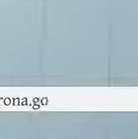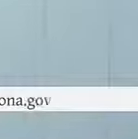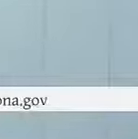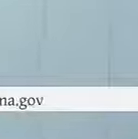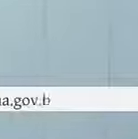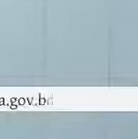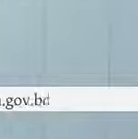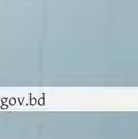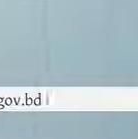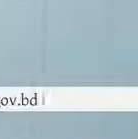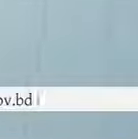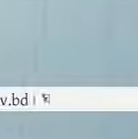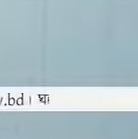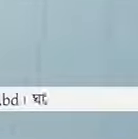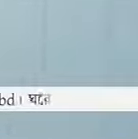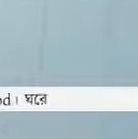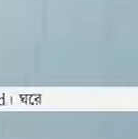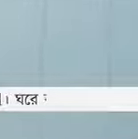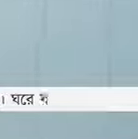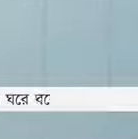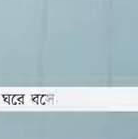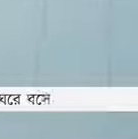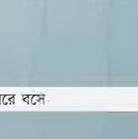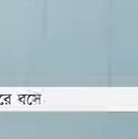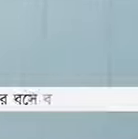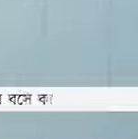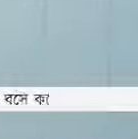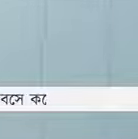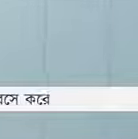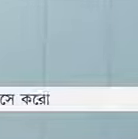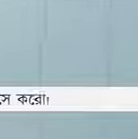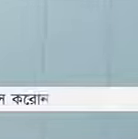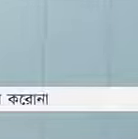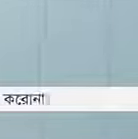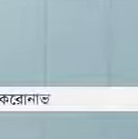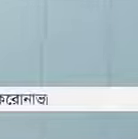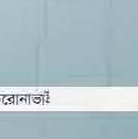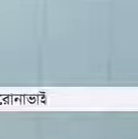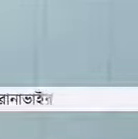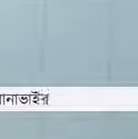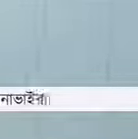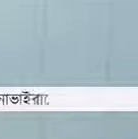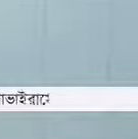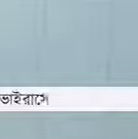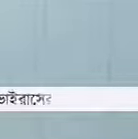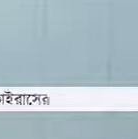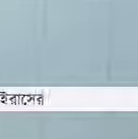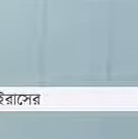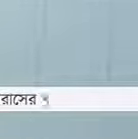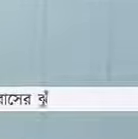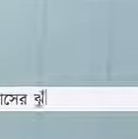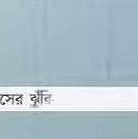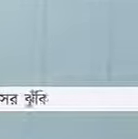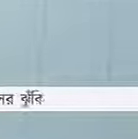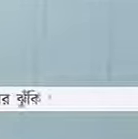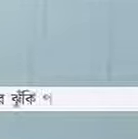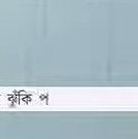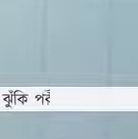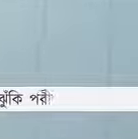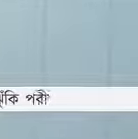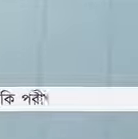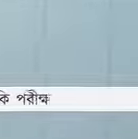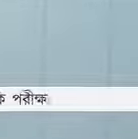গরম পানি পান করতে পারেন, আদা চা পান করতে পারেন এবং গরম স্যুপ পান করতে পারেন। আপনারা নিয়মিতভাবে